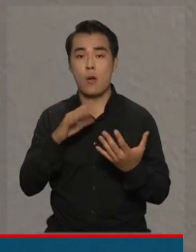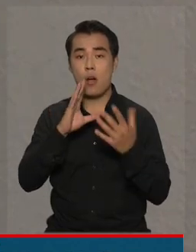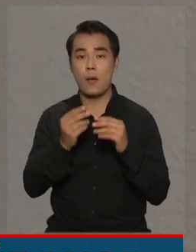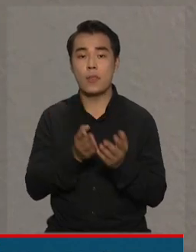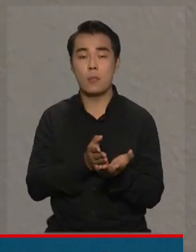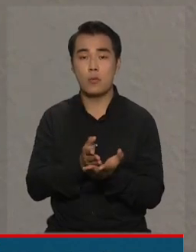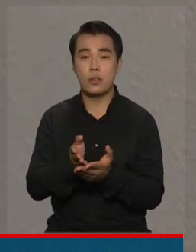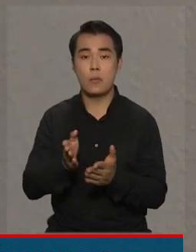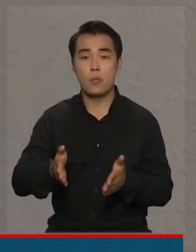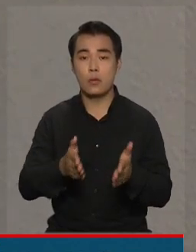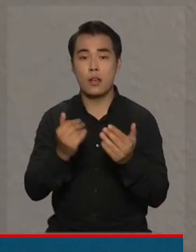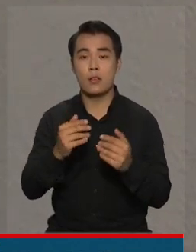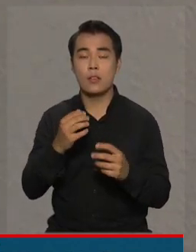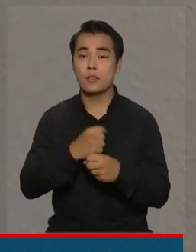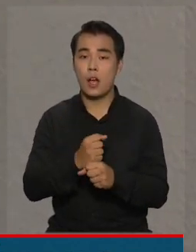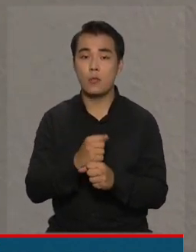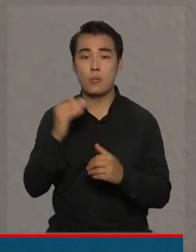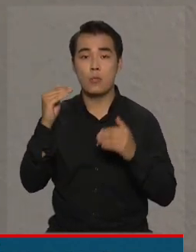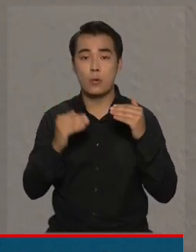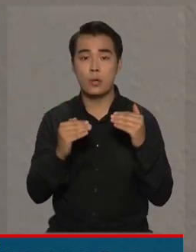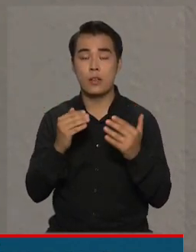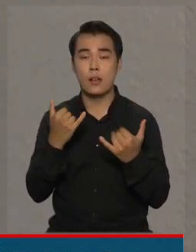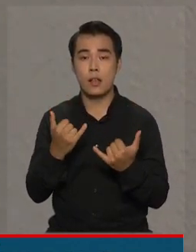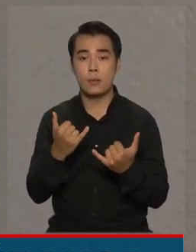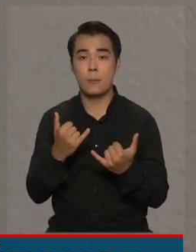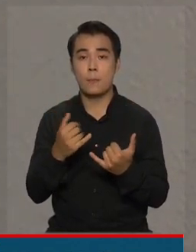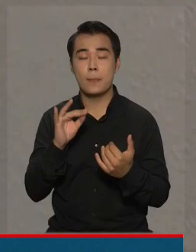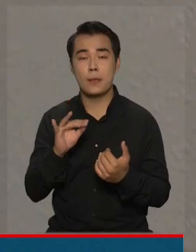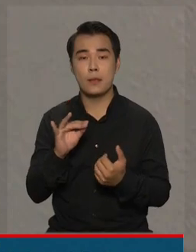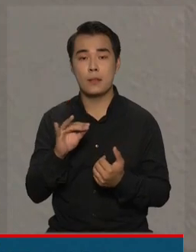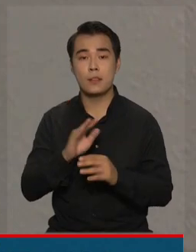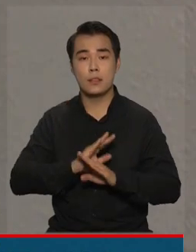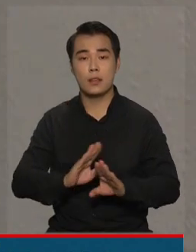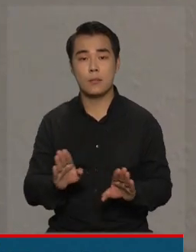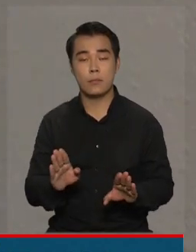путем, на научной основе и